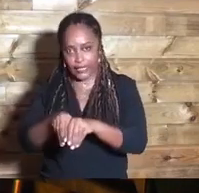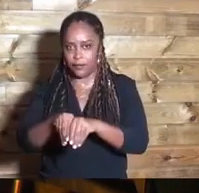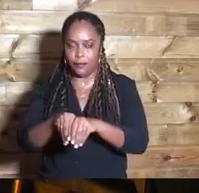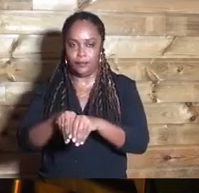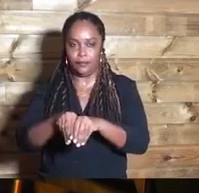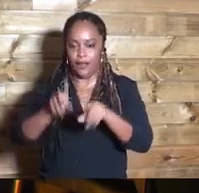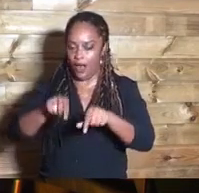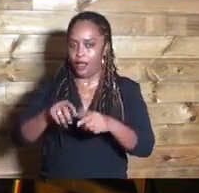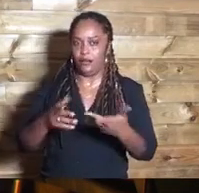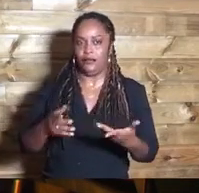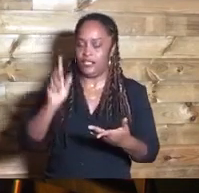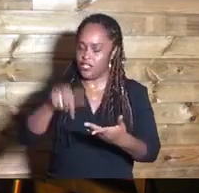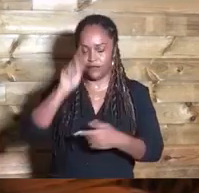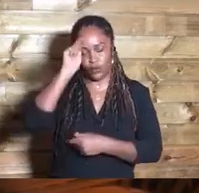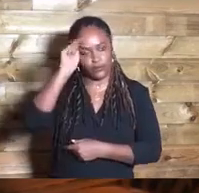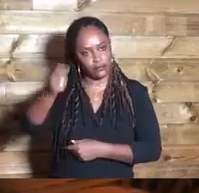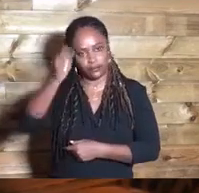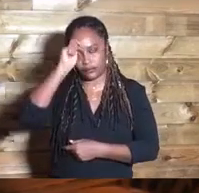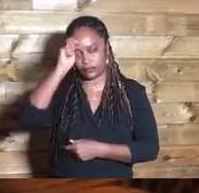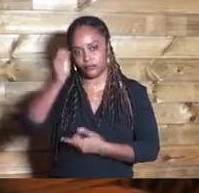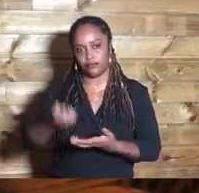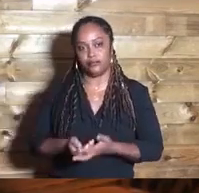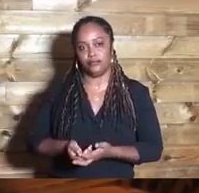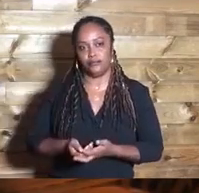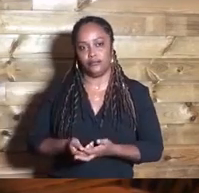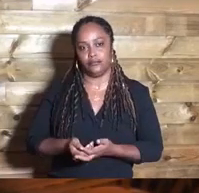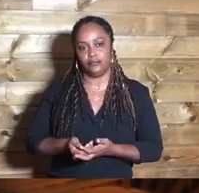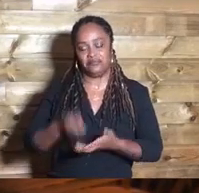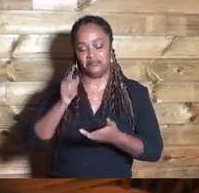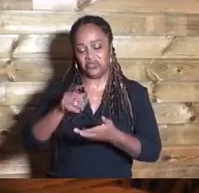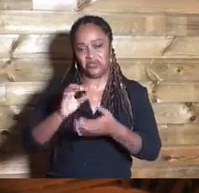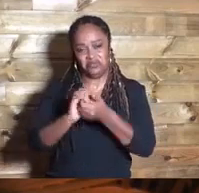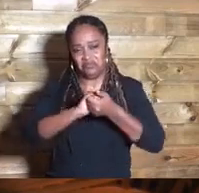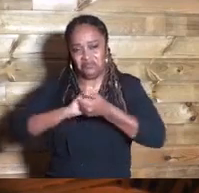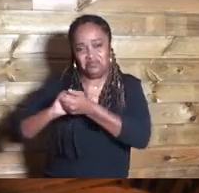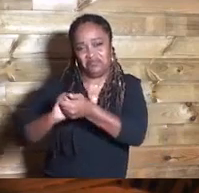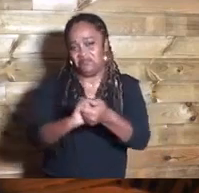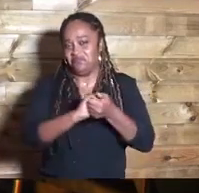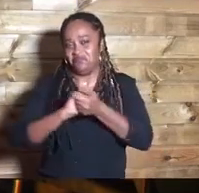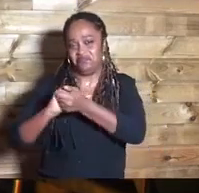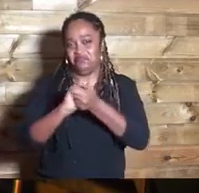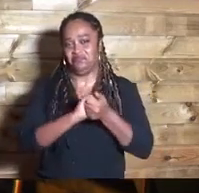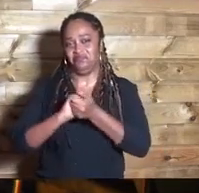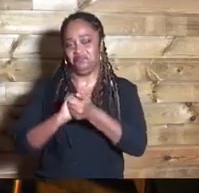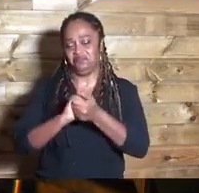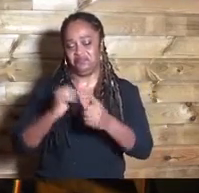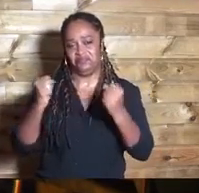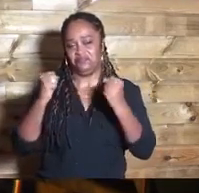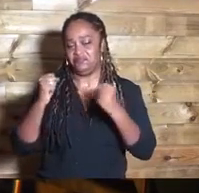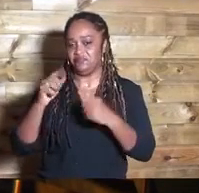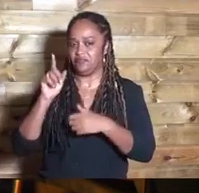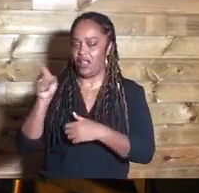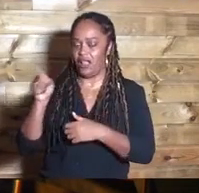a resté le plus grand patriote que ces derniers 10 années l'a porté.